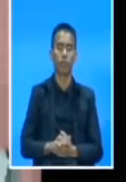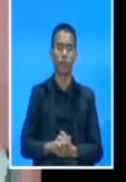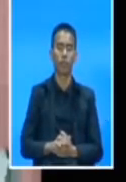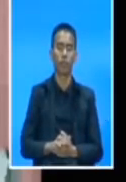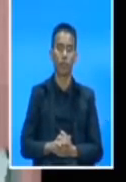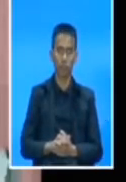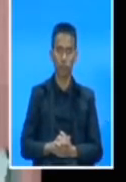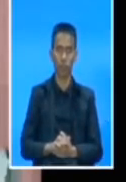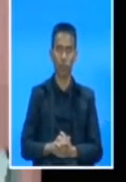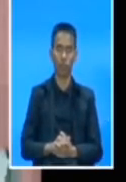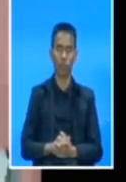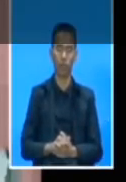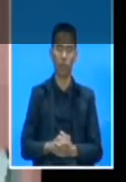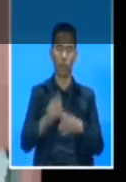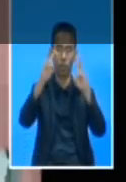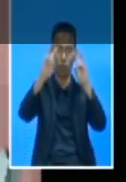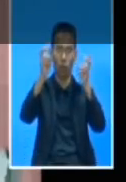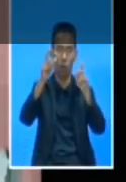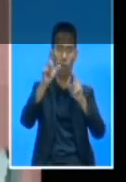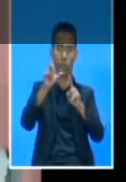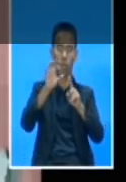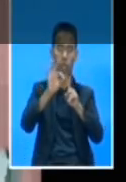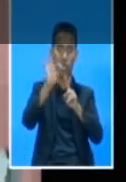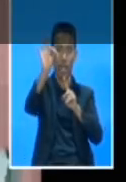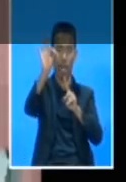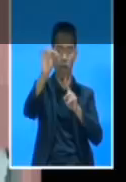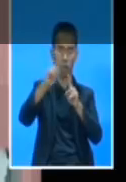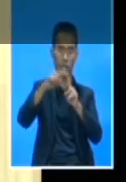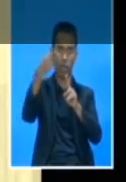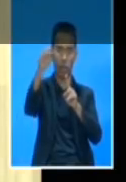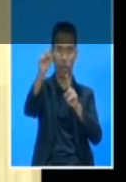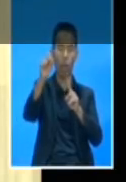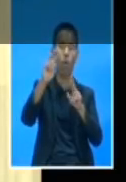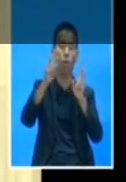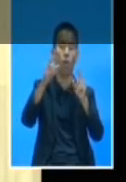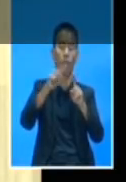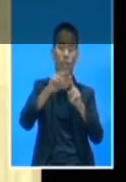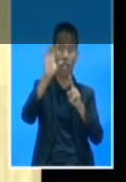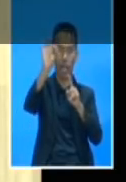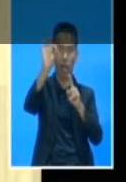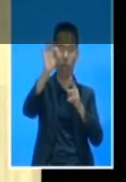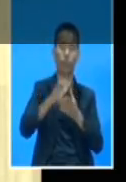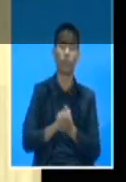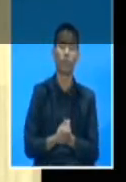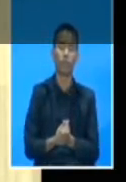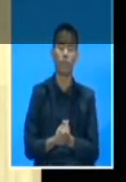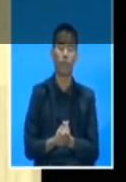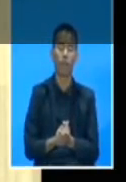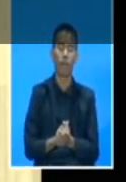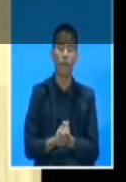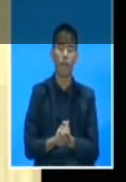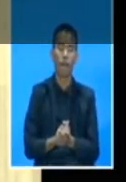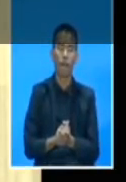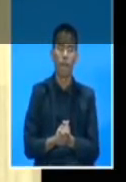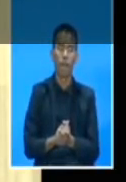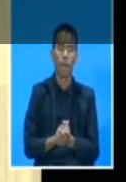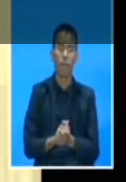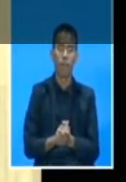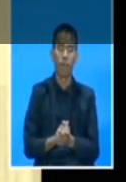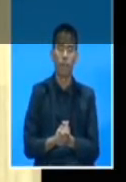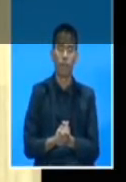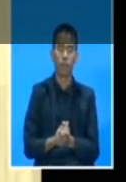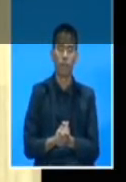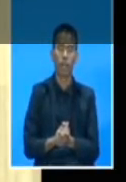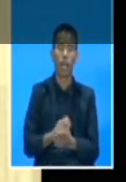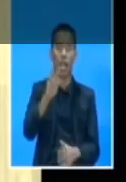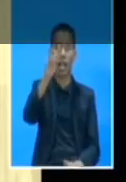ในหัวข้อที่9และ10หัวข้อที่9ก็คงจะเป็นในเชิงนามธรรมม